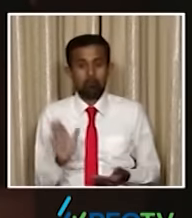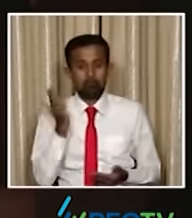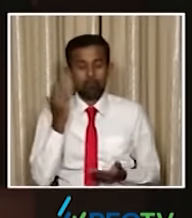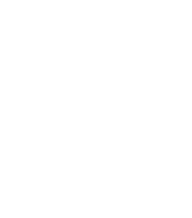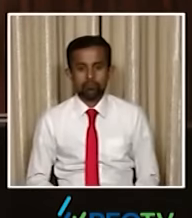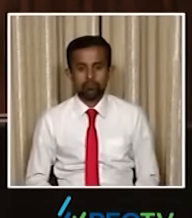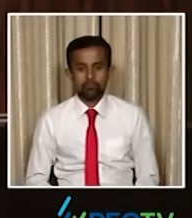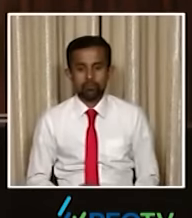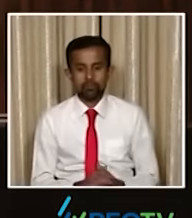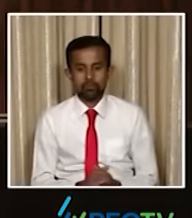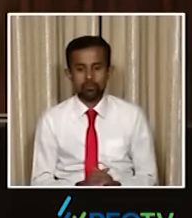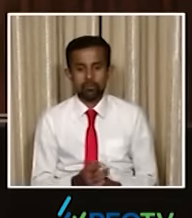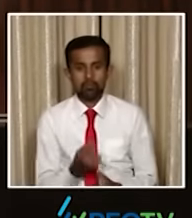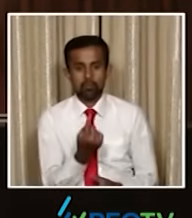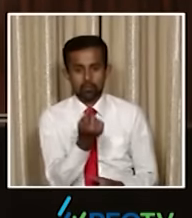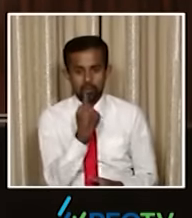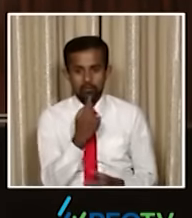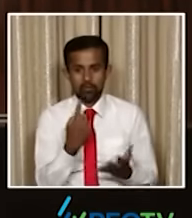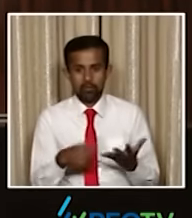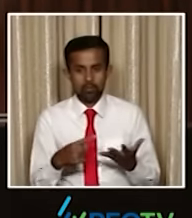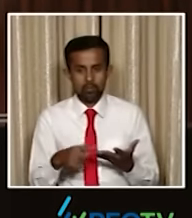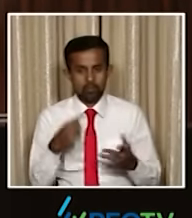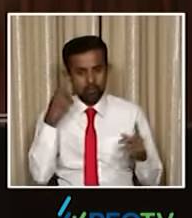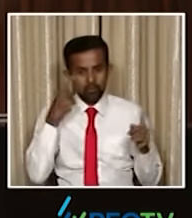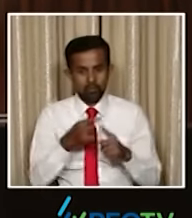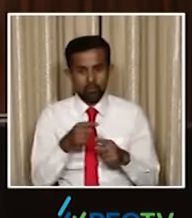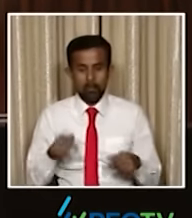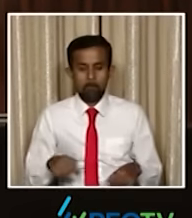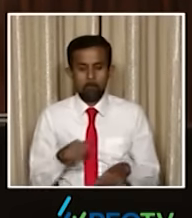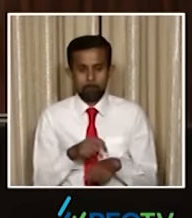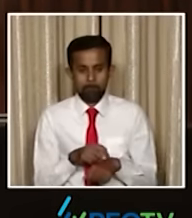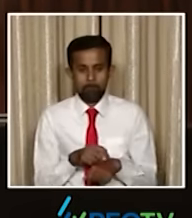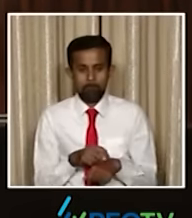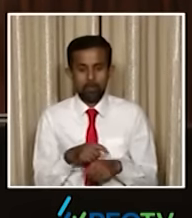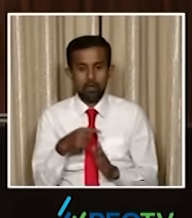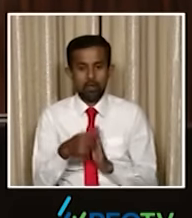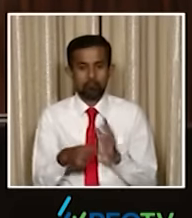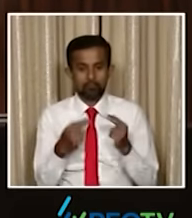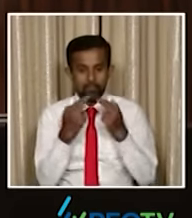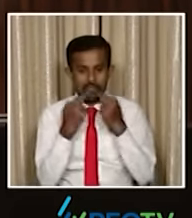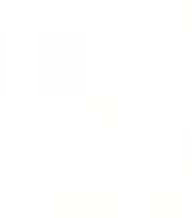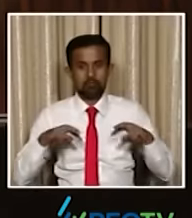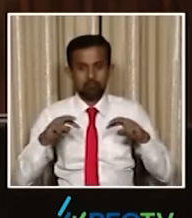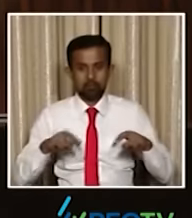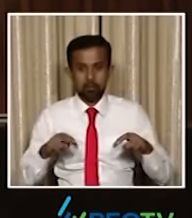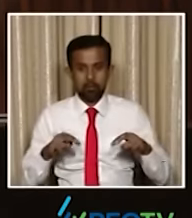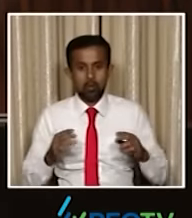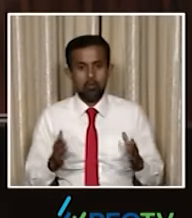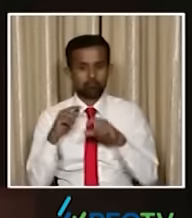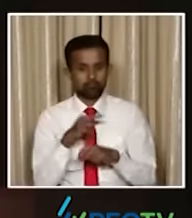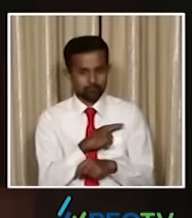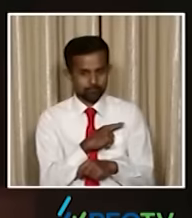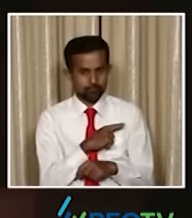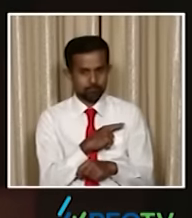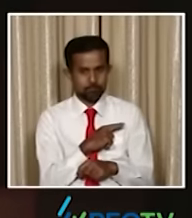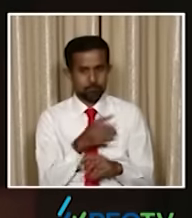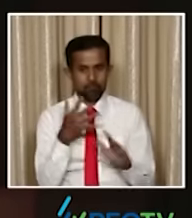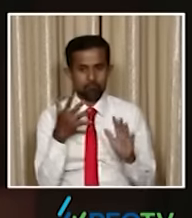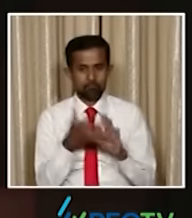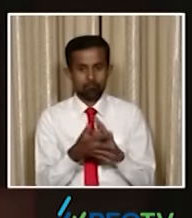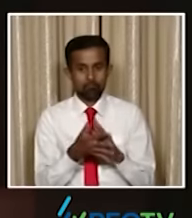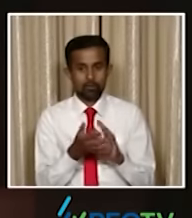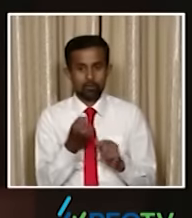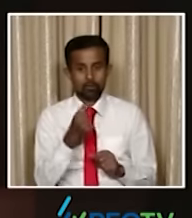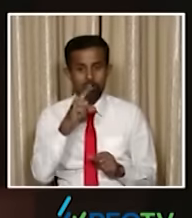විමර්ශනයක් මේ ඉදිරිපත් කරපු කාරණේ සම්බන්ධයෙන් මේ වෙනකොටම ශ්‍රී ලංකා රේගෝ විමර්ශනයක් පවත්වාගෙන යනවා. වැරදි විදියට